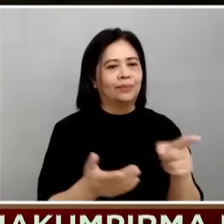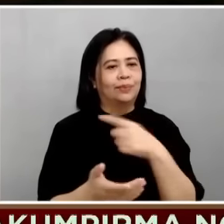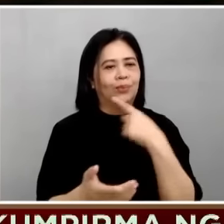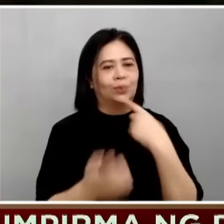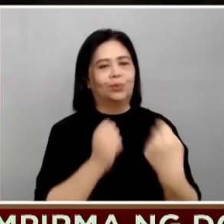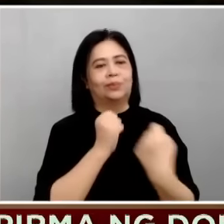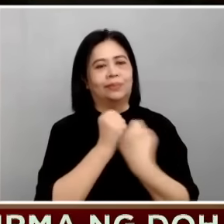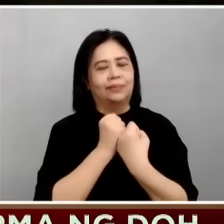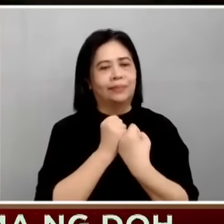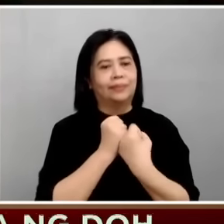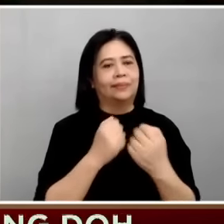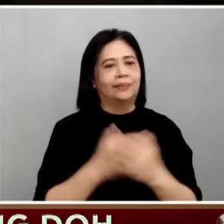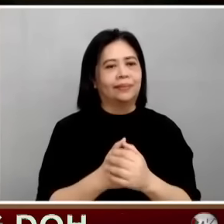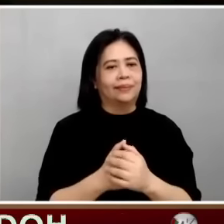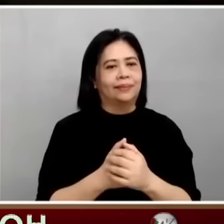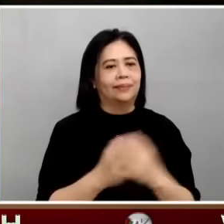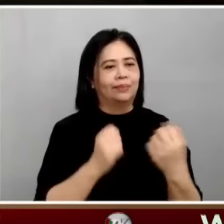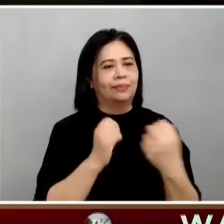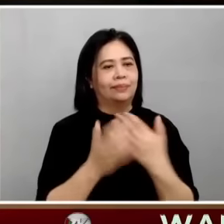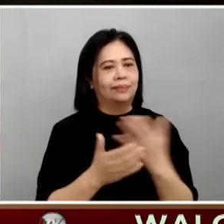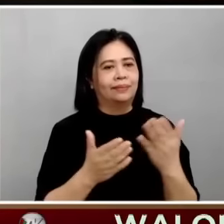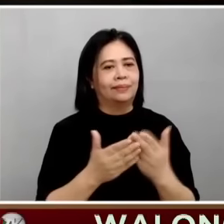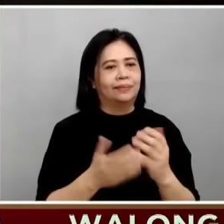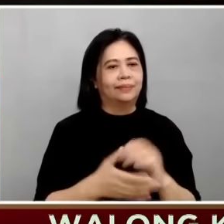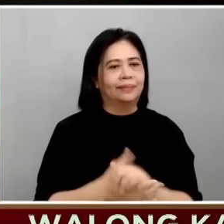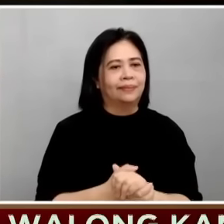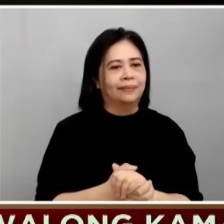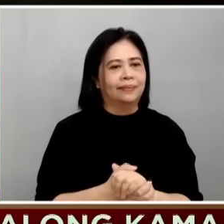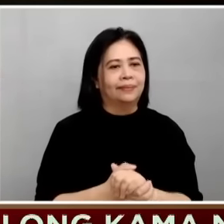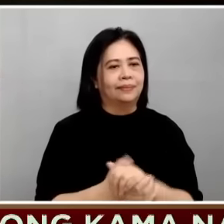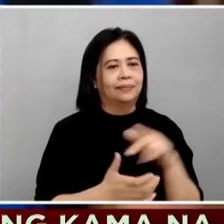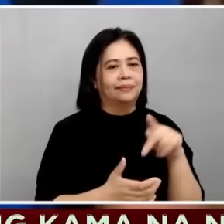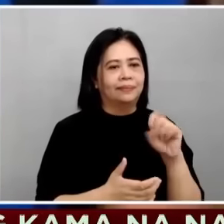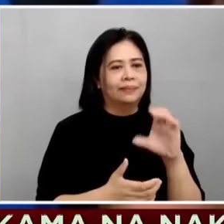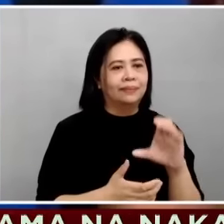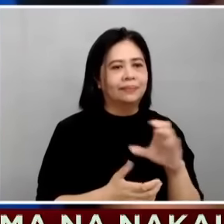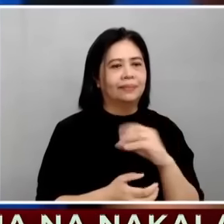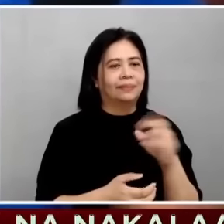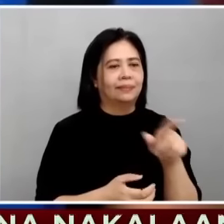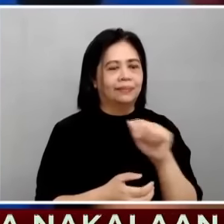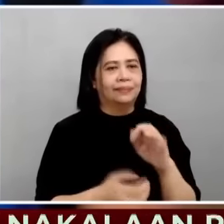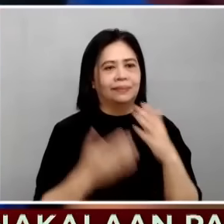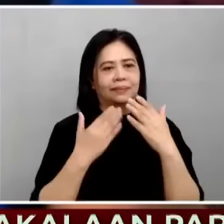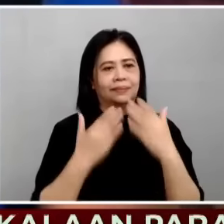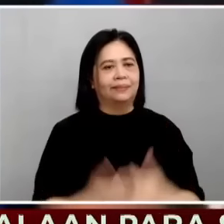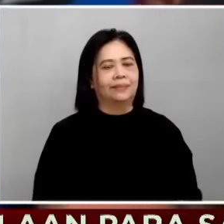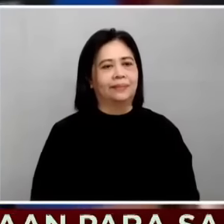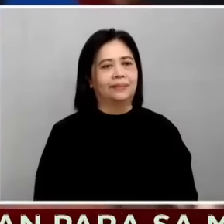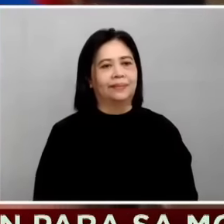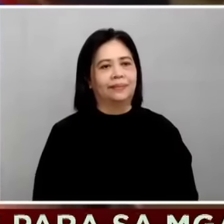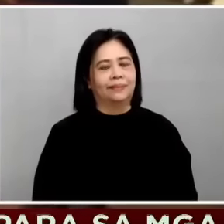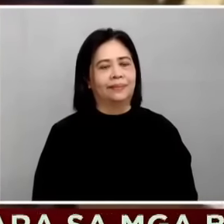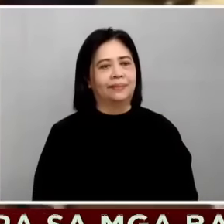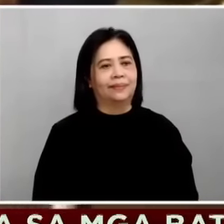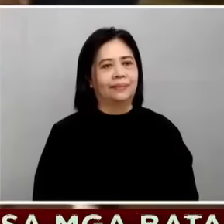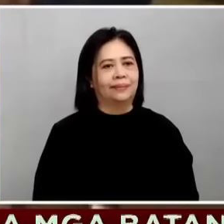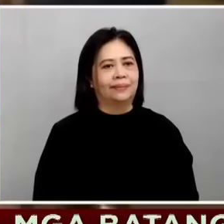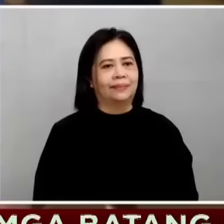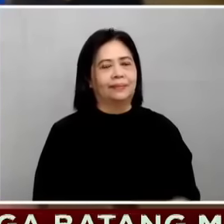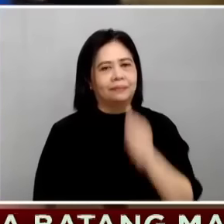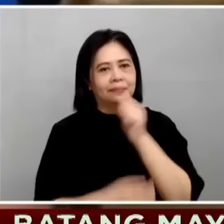po ng Pilipino po. Mag-iisi po at abang kami hindi ng county po. Abi, lahat talaga,